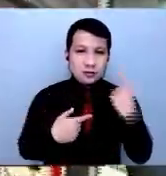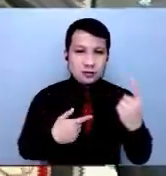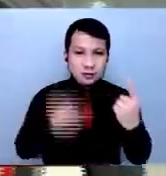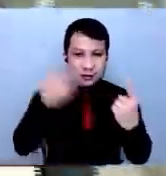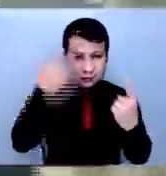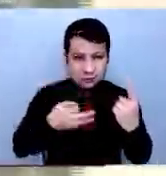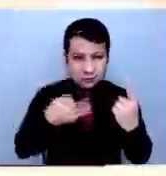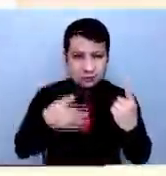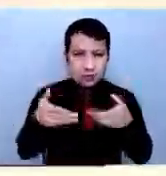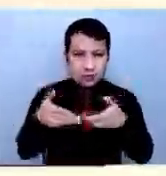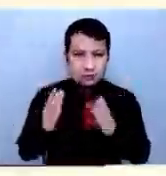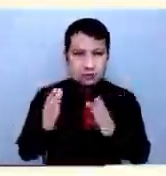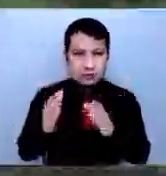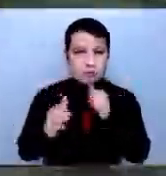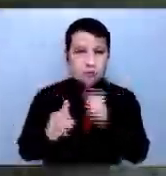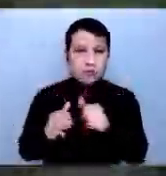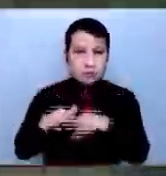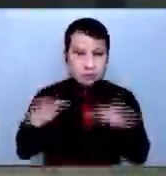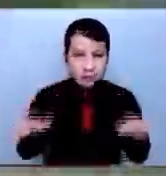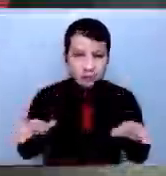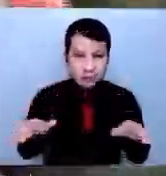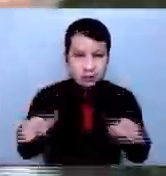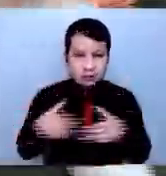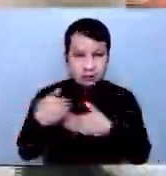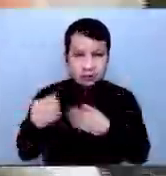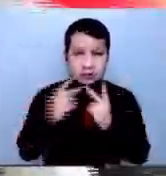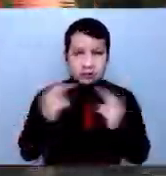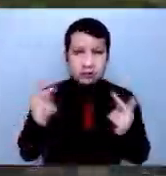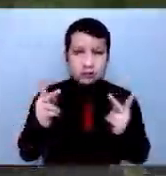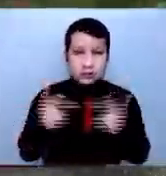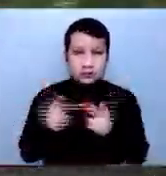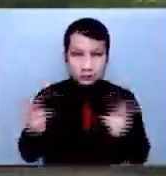kung papayagan ba o hindi ang mga bata sa pampublikong lugar.